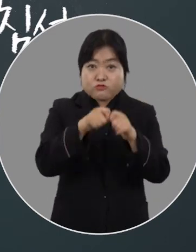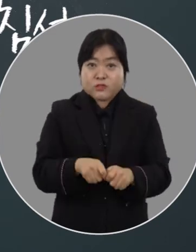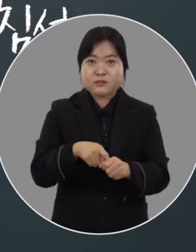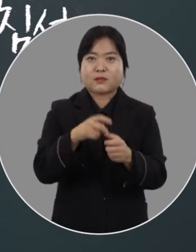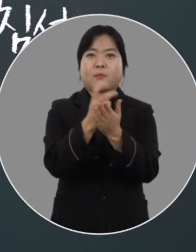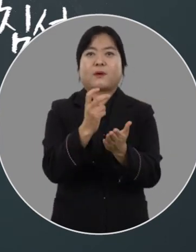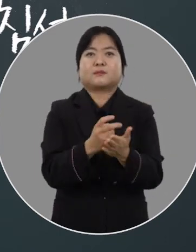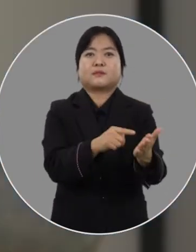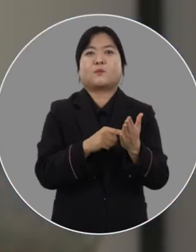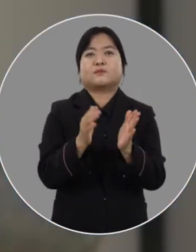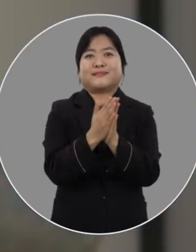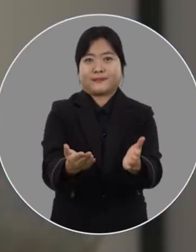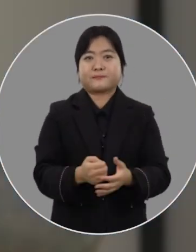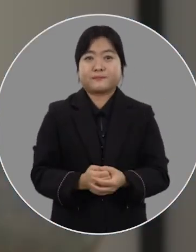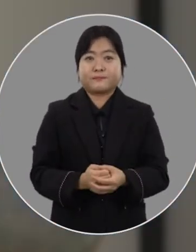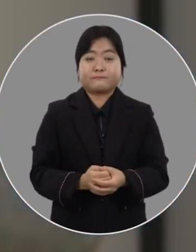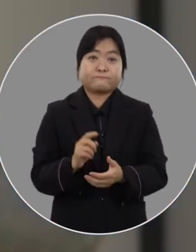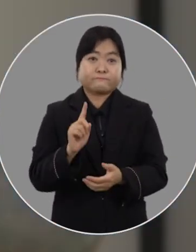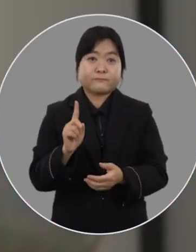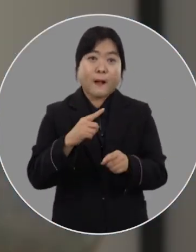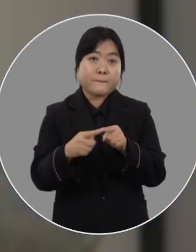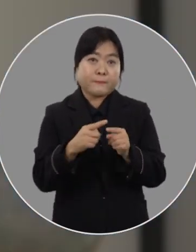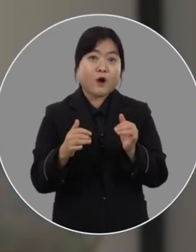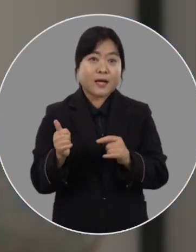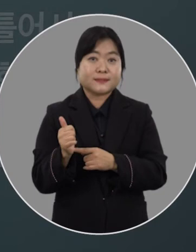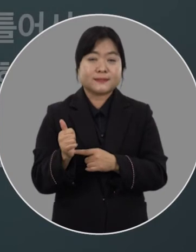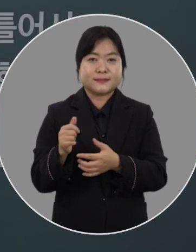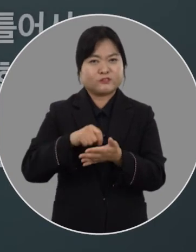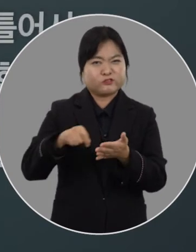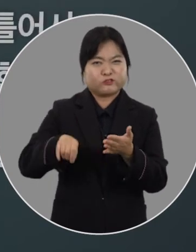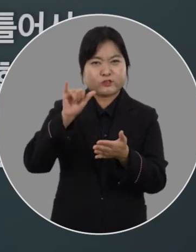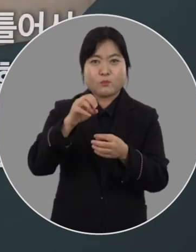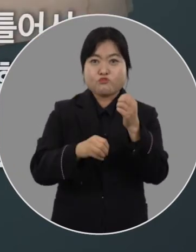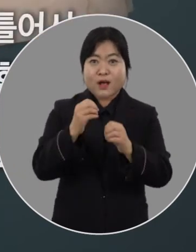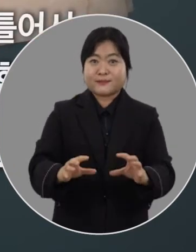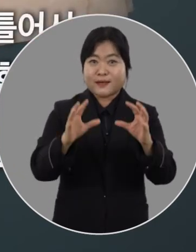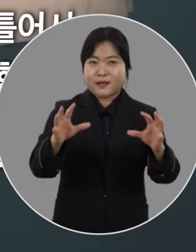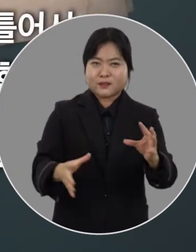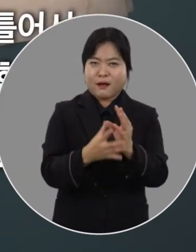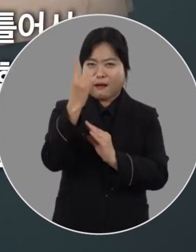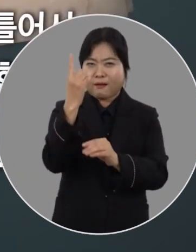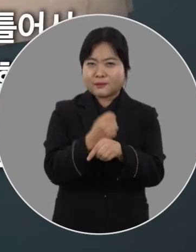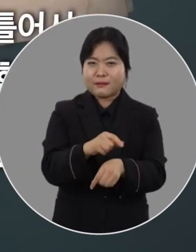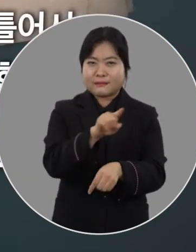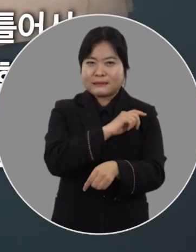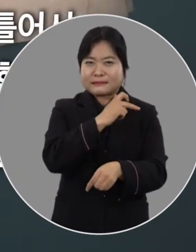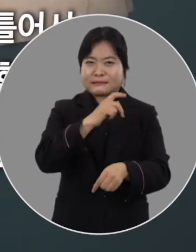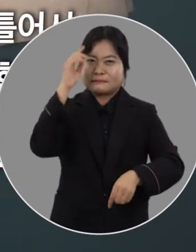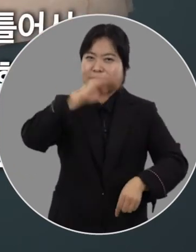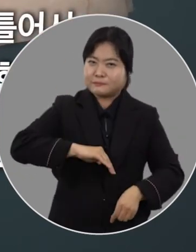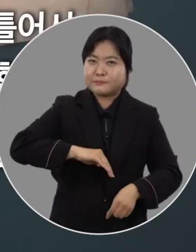나온 책이었습니다. 한 비평가는 이렇게 썼는데요. 문학세계를 통틀어서 가장 큰